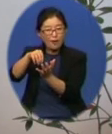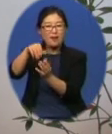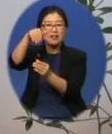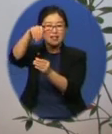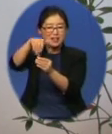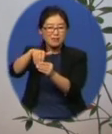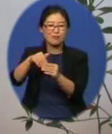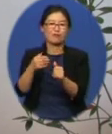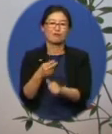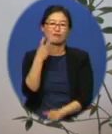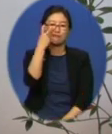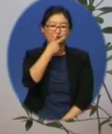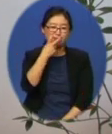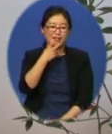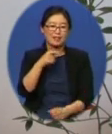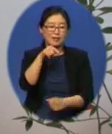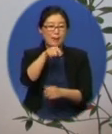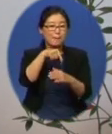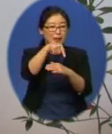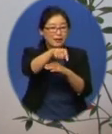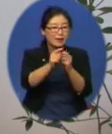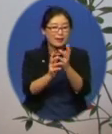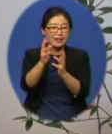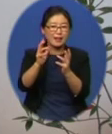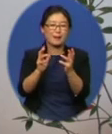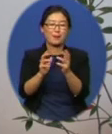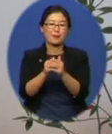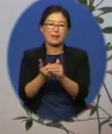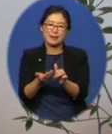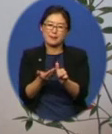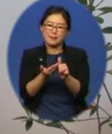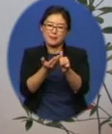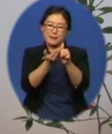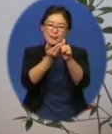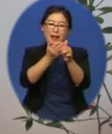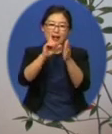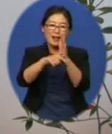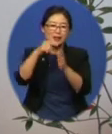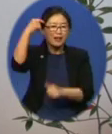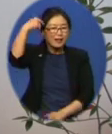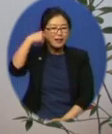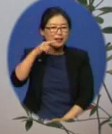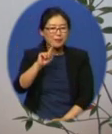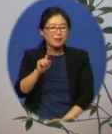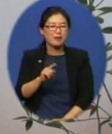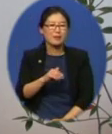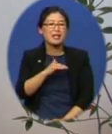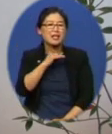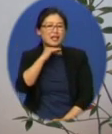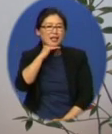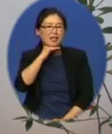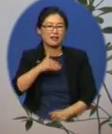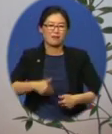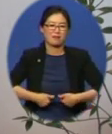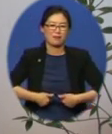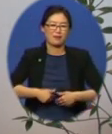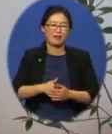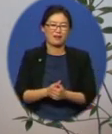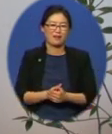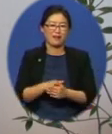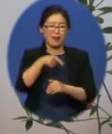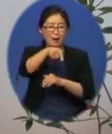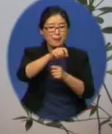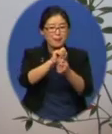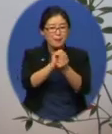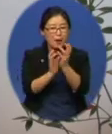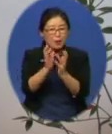근데 저는 야생화를 기르면서 가장 느끼는 게 뭐냐면 기다림인 것 같아요. 그러니까 그 야생화를 기린다는 거는